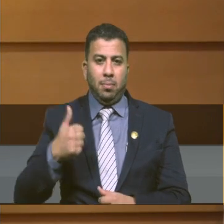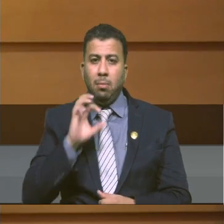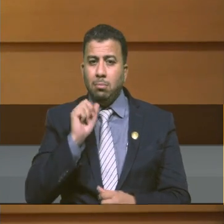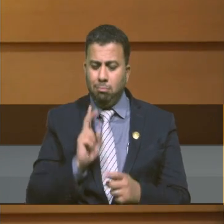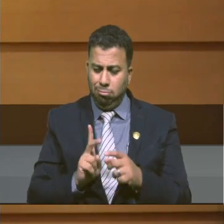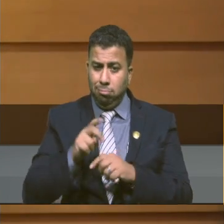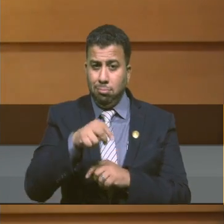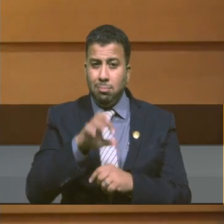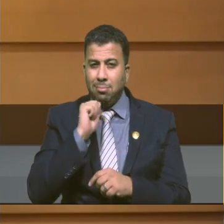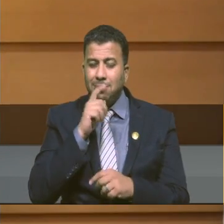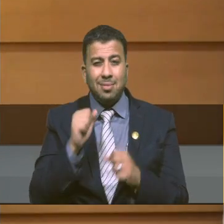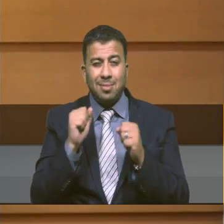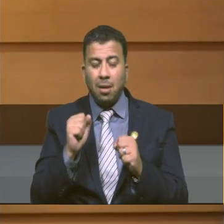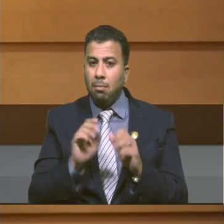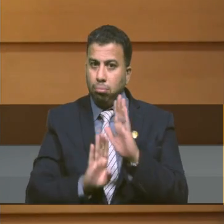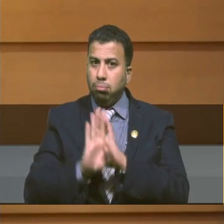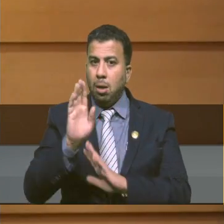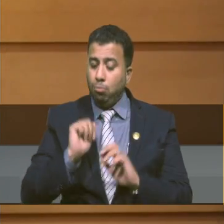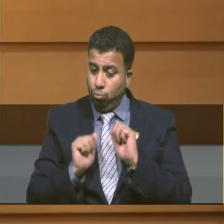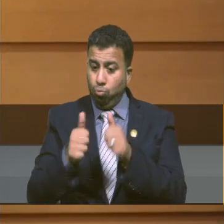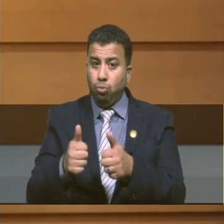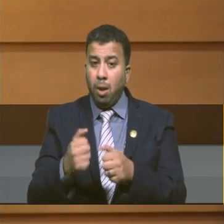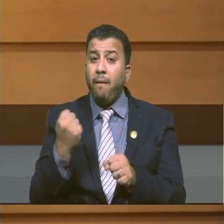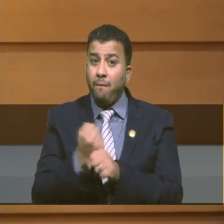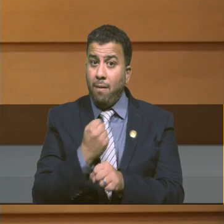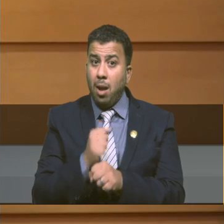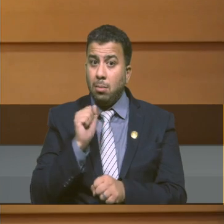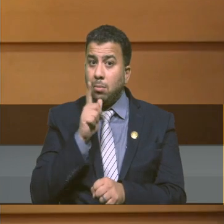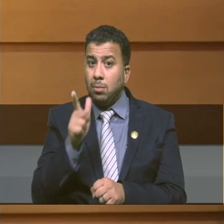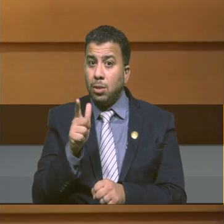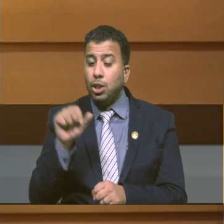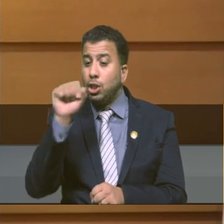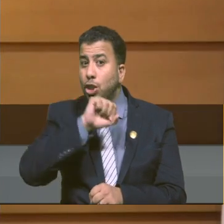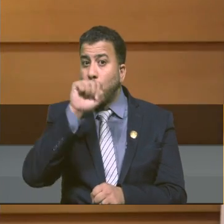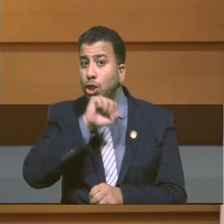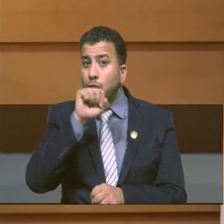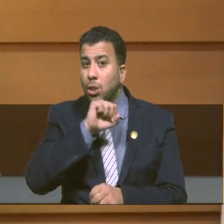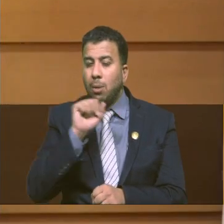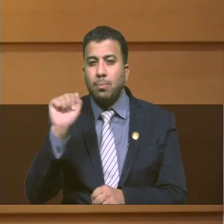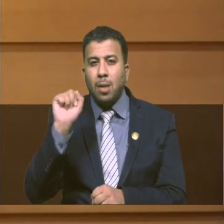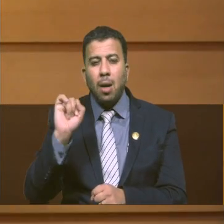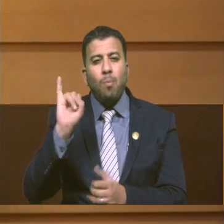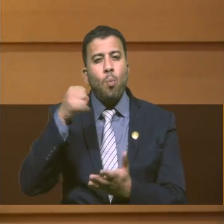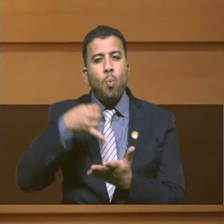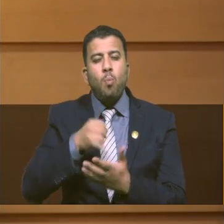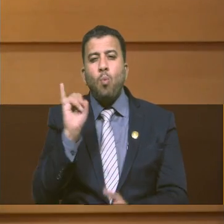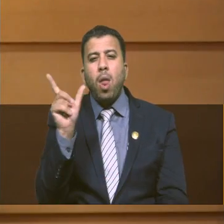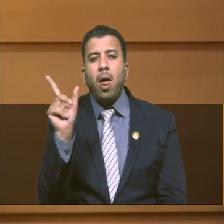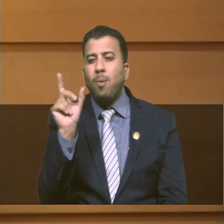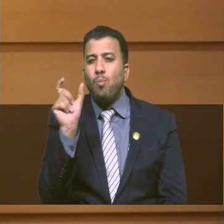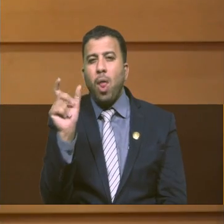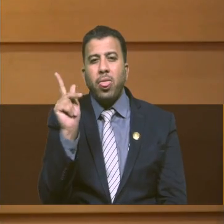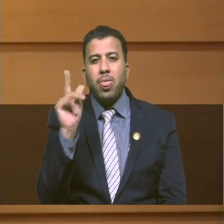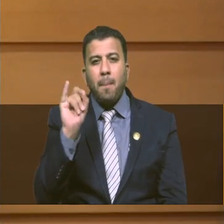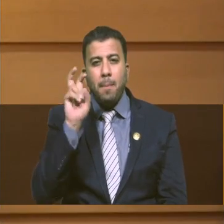وتخطى السهم العتبة، مؤكداً على مشاركة الفعل بين الشارقة ومنظمة اليونسكو وفق